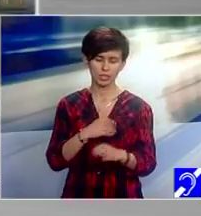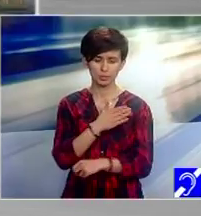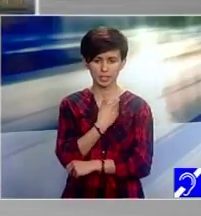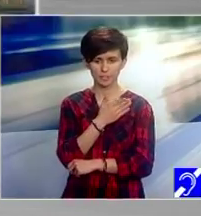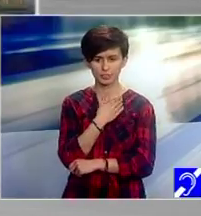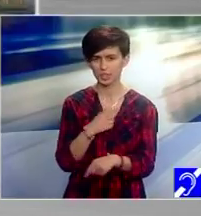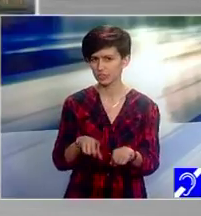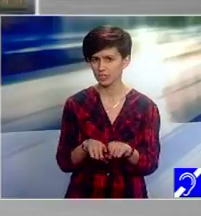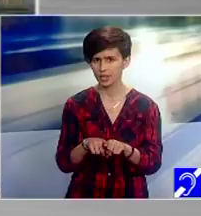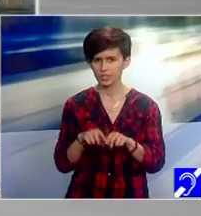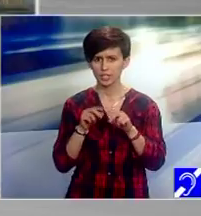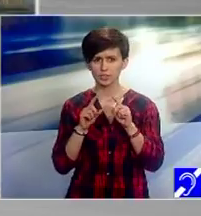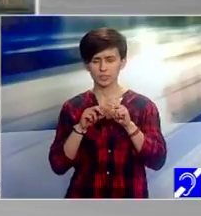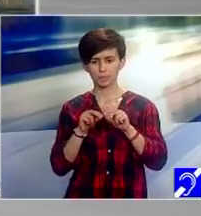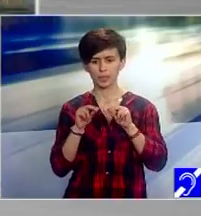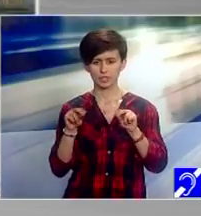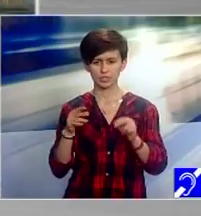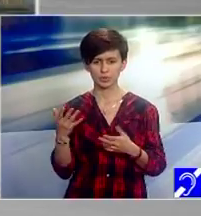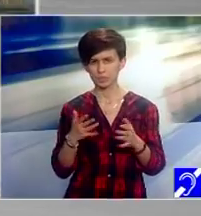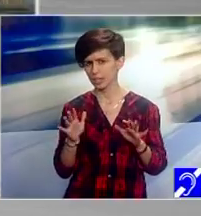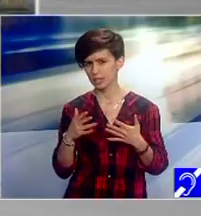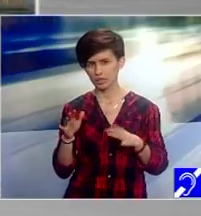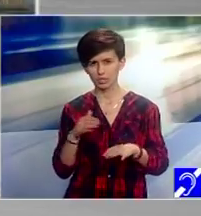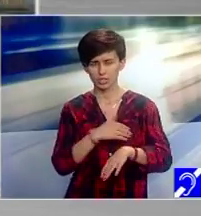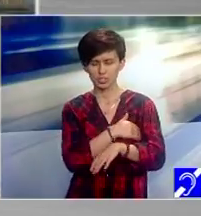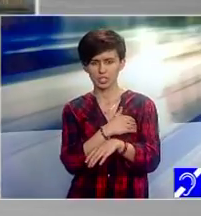orice elev din țara aceasta le are